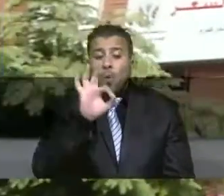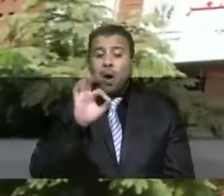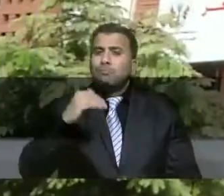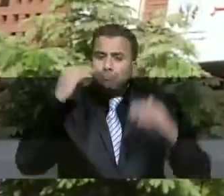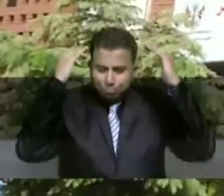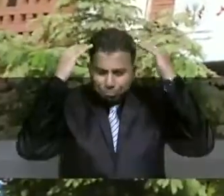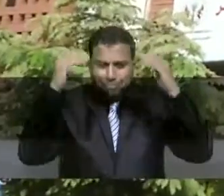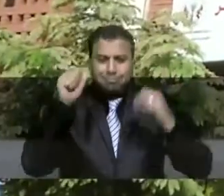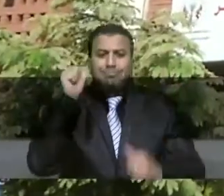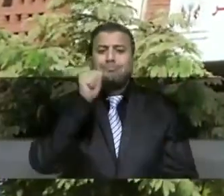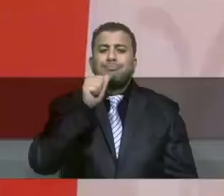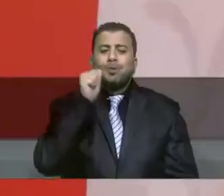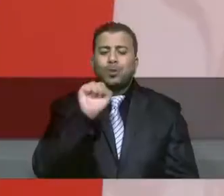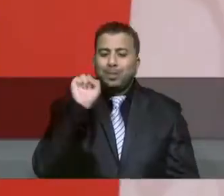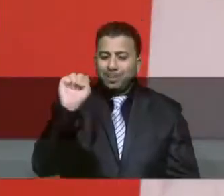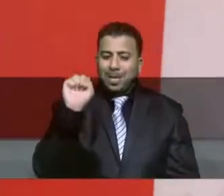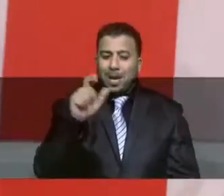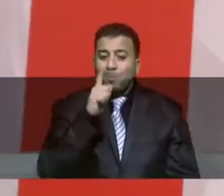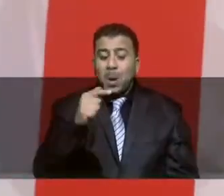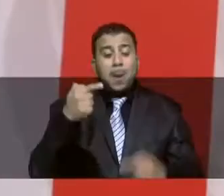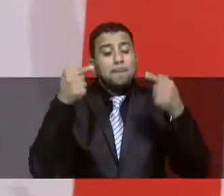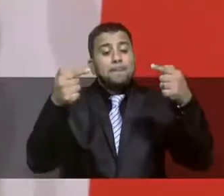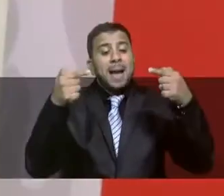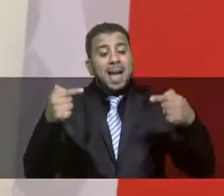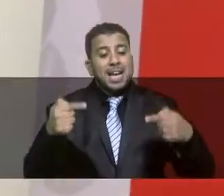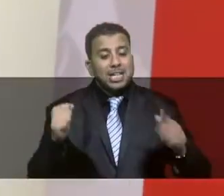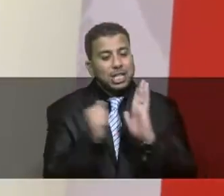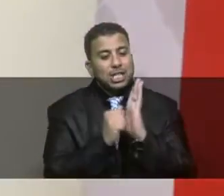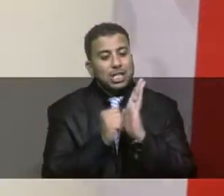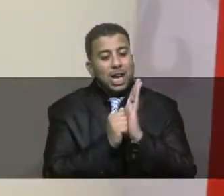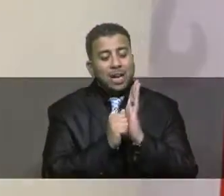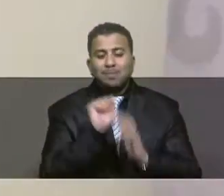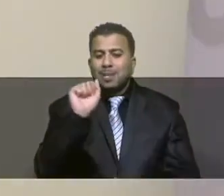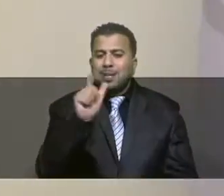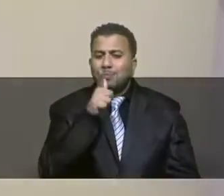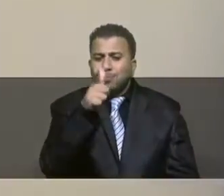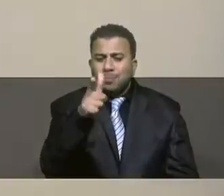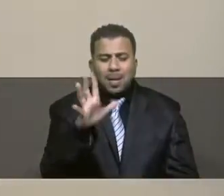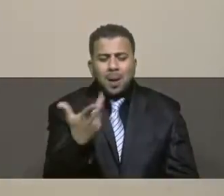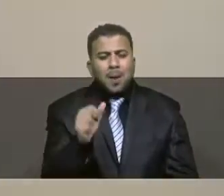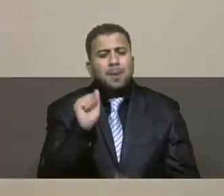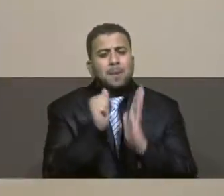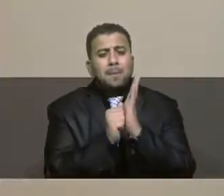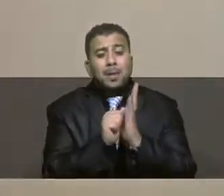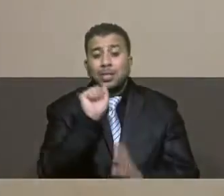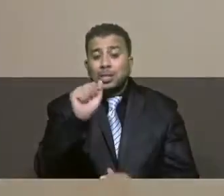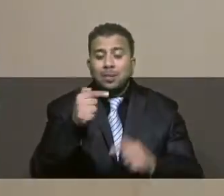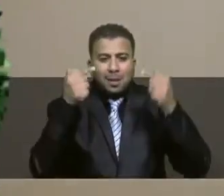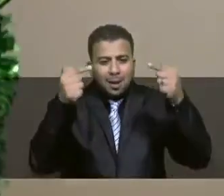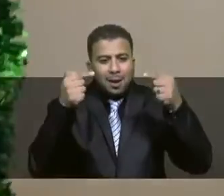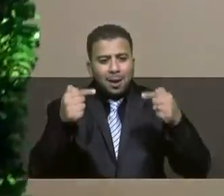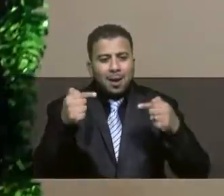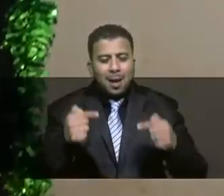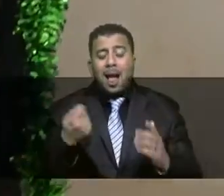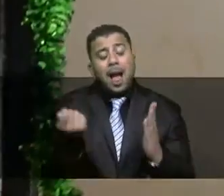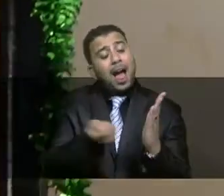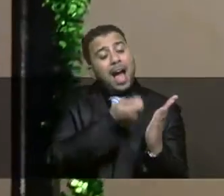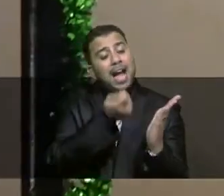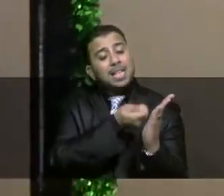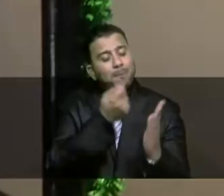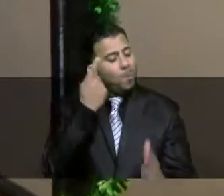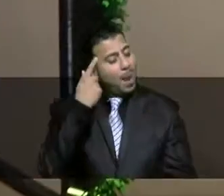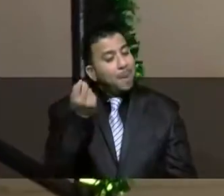العامرة، ليكون بيت الشعر في الخرطوم هو نبض النيلين كما يصفه شعراؤهم، يجري بنمير الأدب